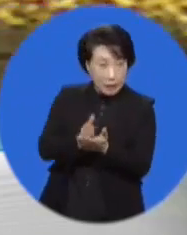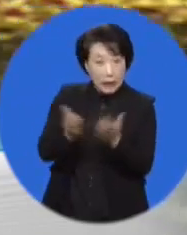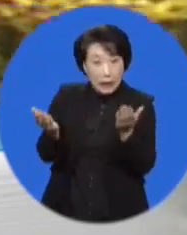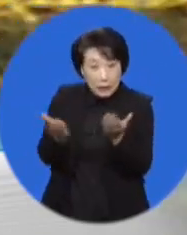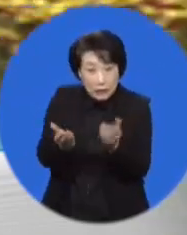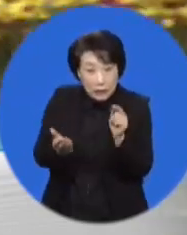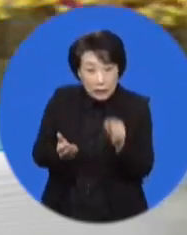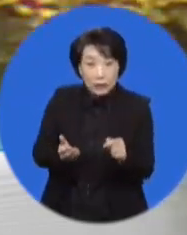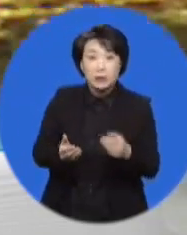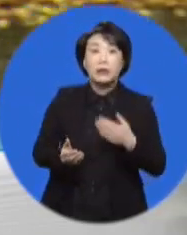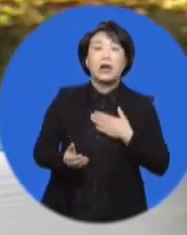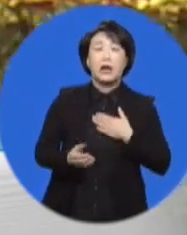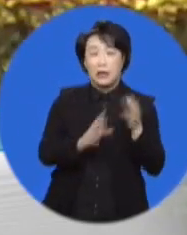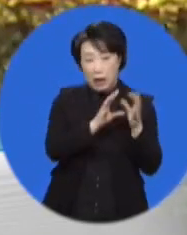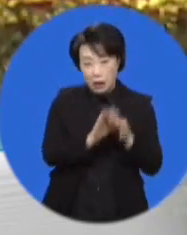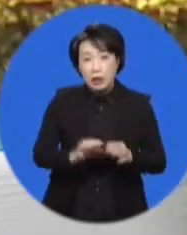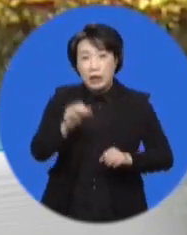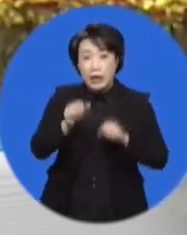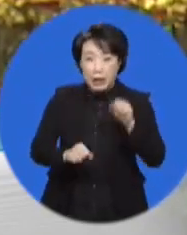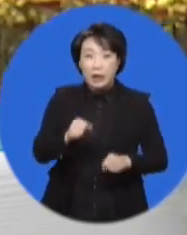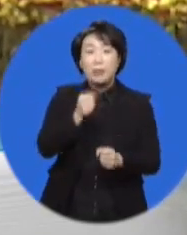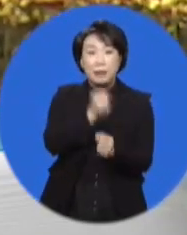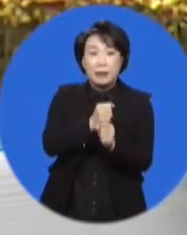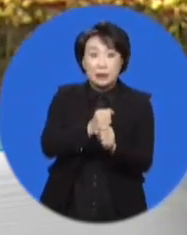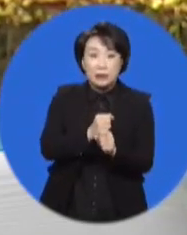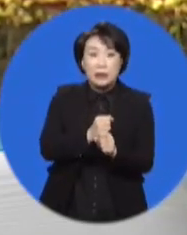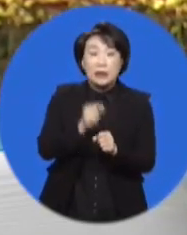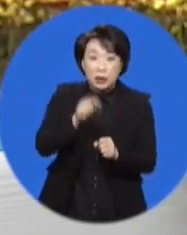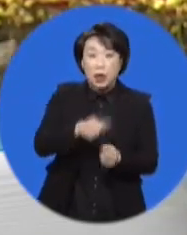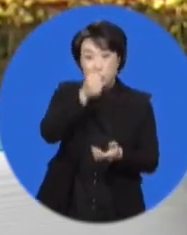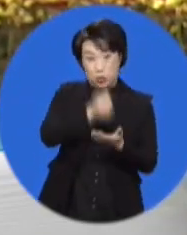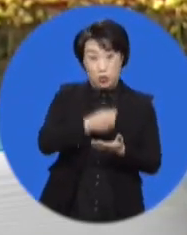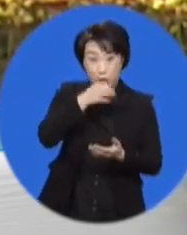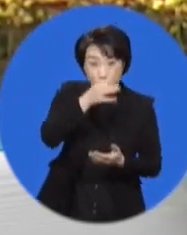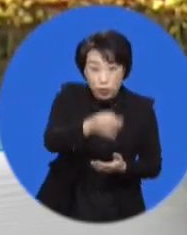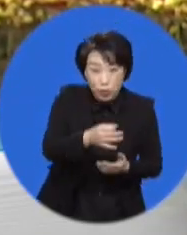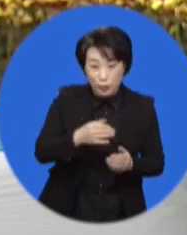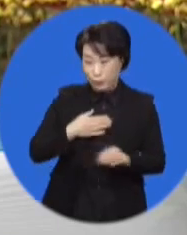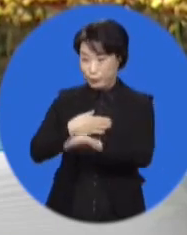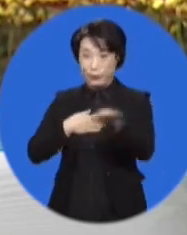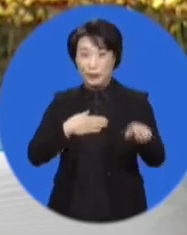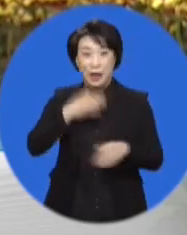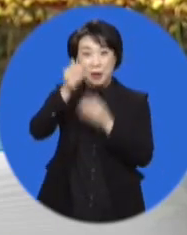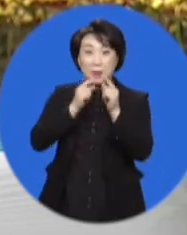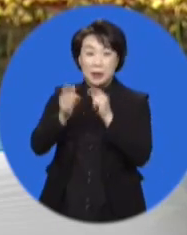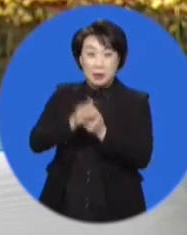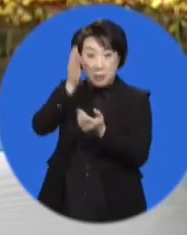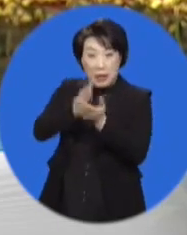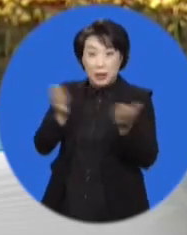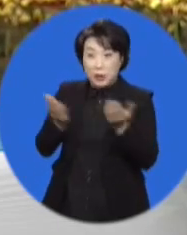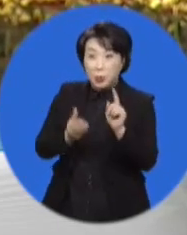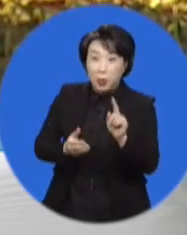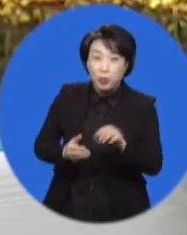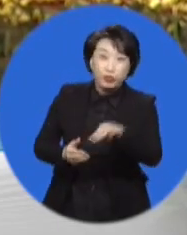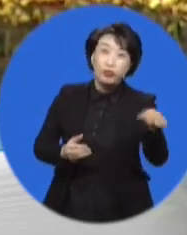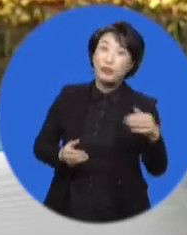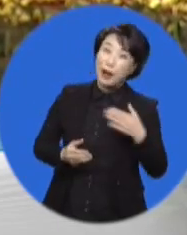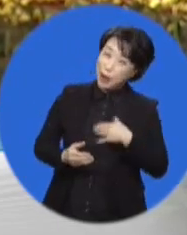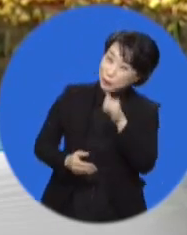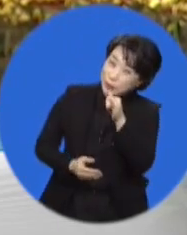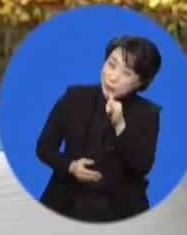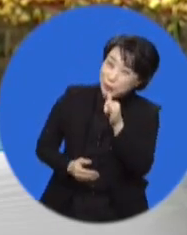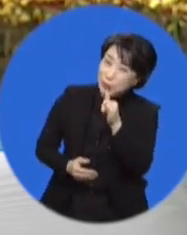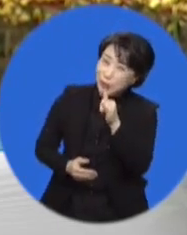말라는 일을 계속 하게 하는 것이 죄인데, 우리는 하나님이 하지 말라는 것이 무엇인지 알기나